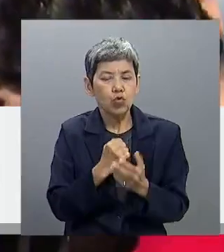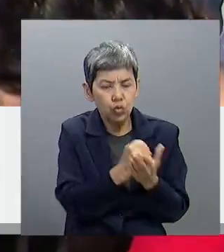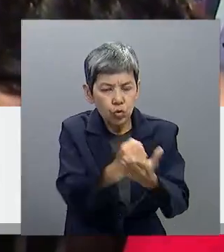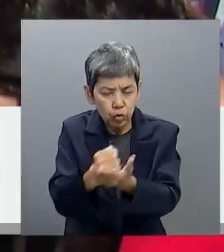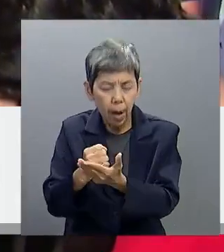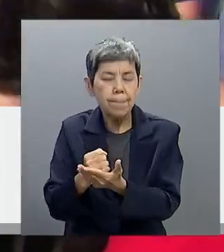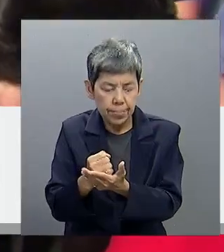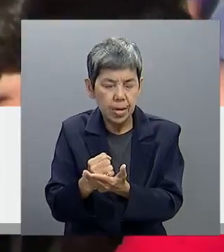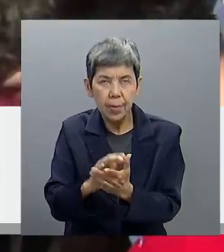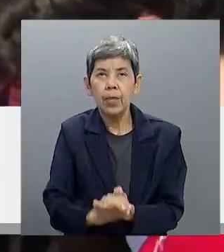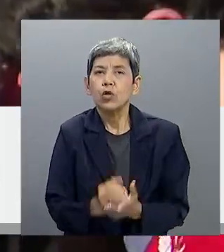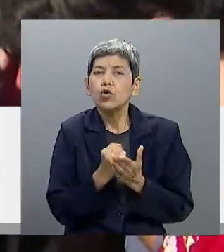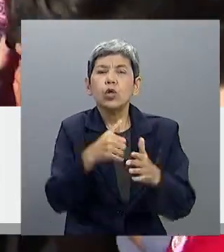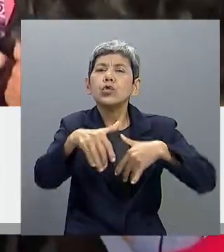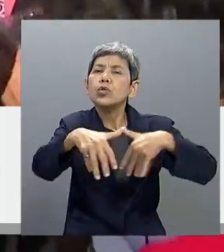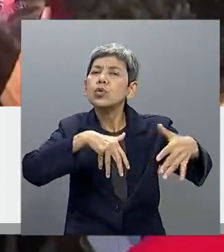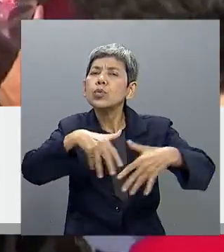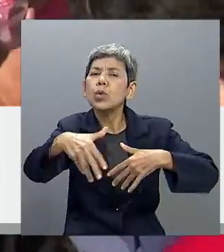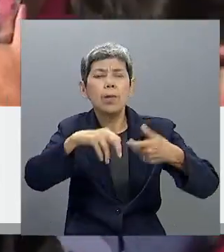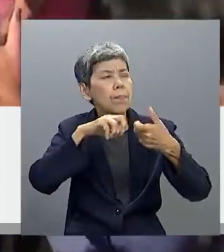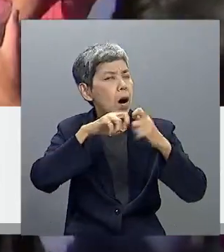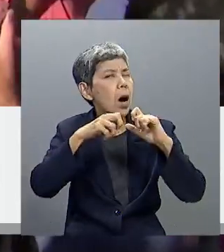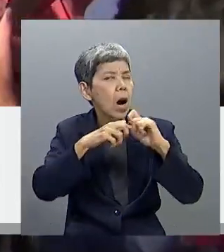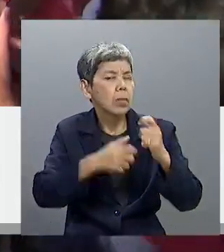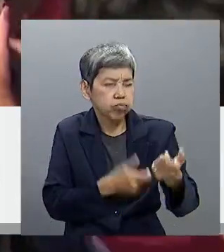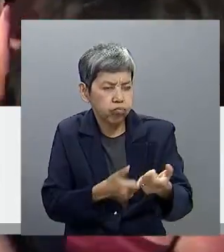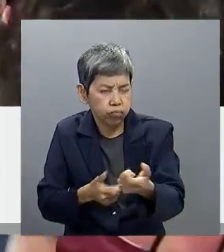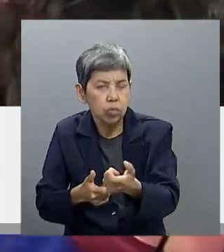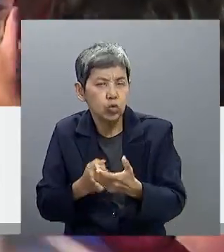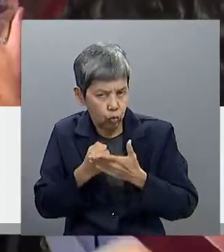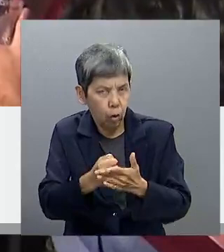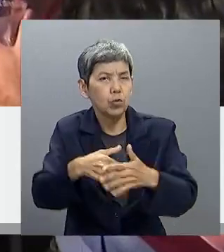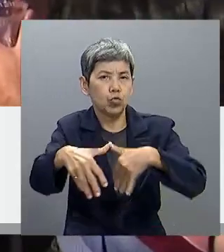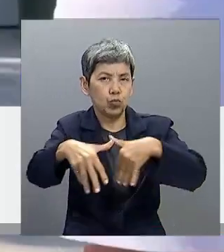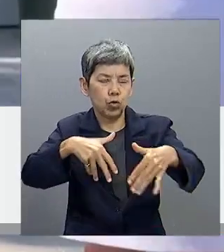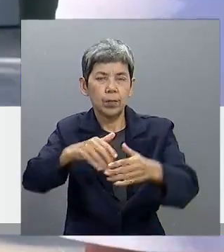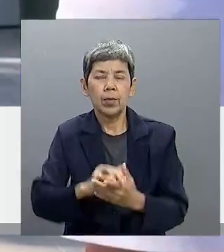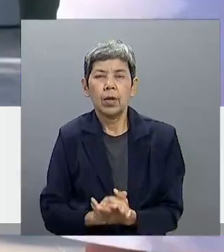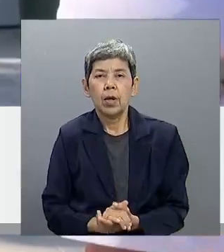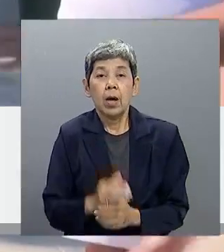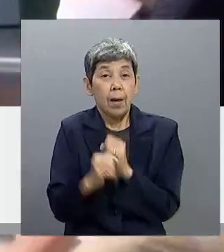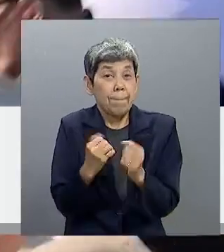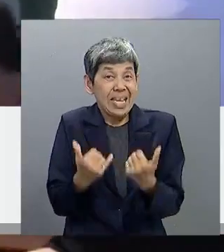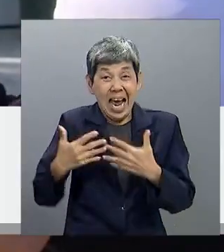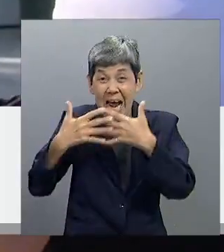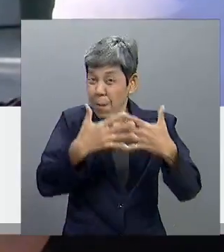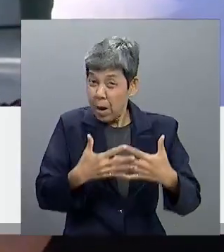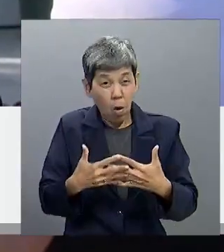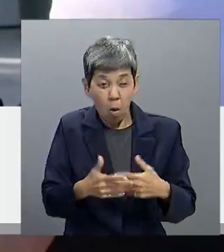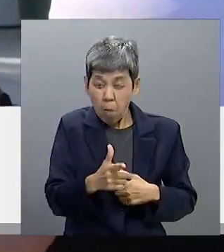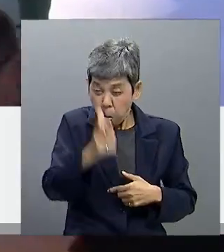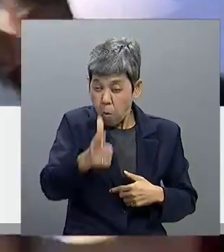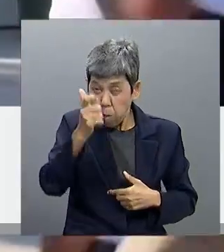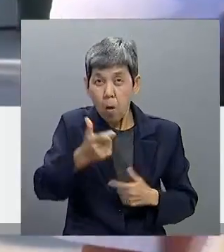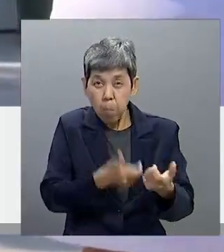ไปยังชุมชนที่ได้รับผลกระทบจากเหตุกระจริงนี้ครั้งนี้แล้วปีนี้สหรัฐเผชิญเหตุกราดยิงบ่อยครั้งมาก